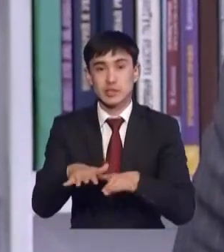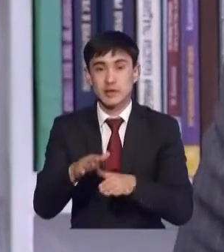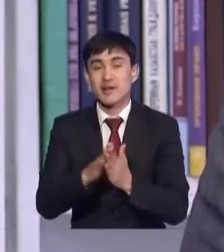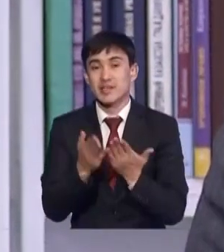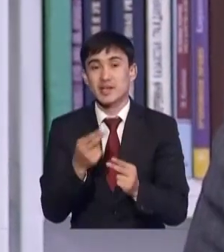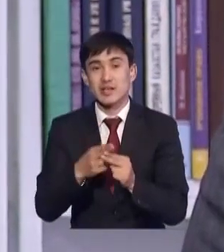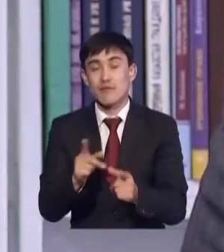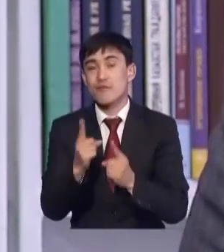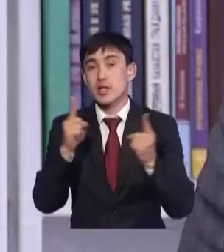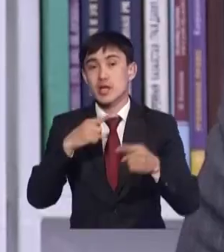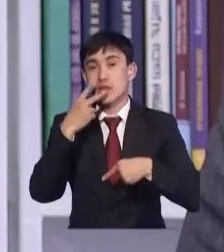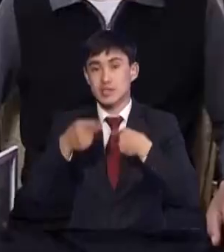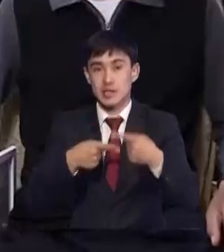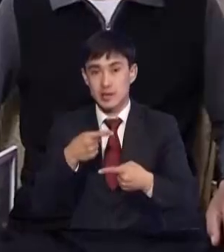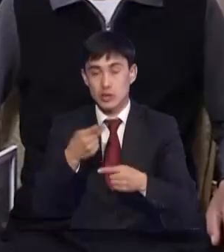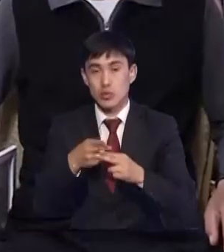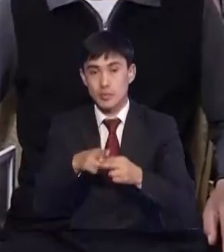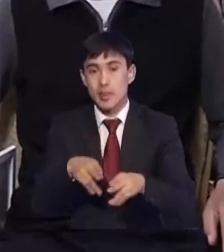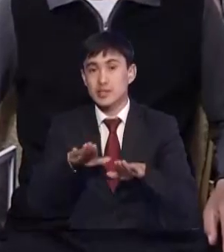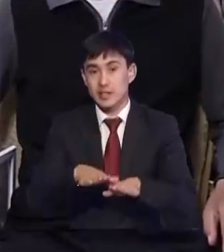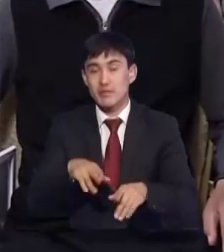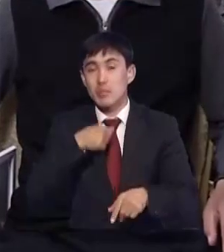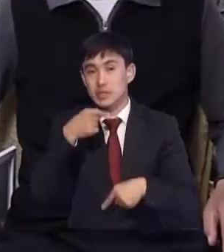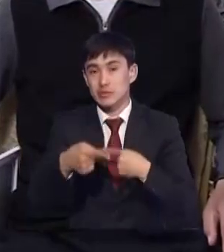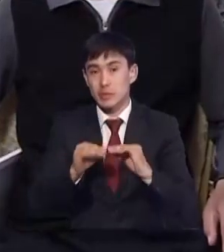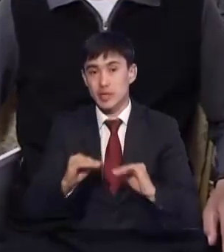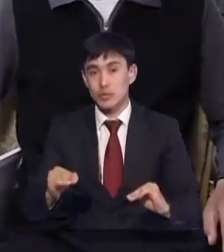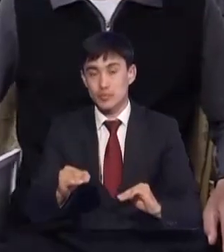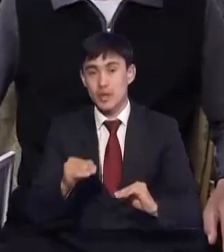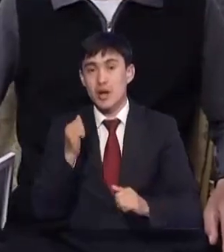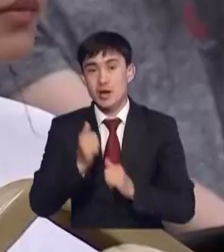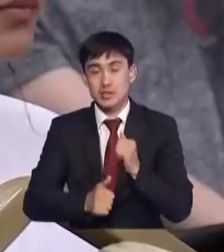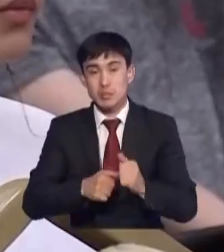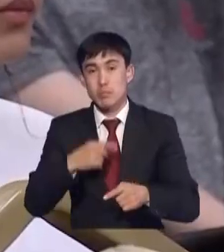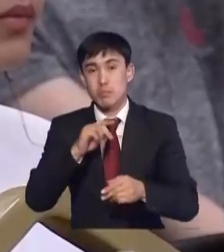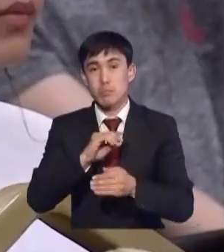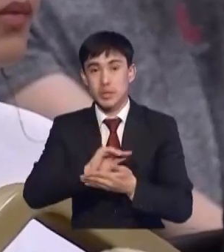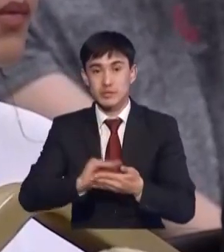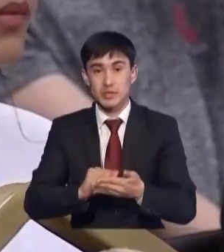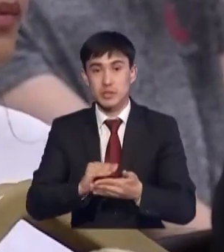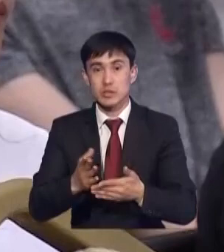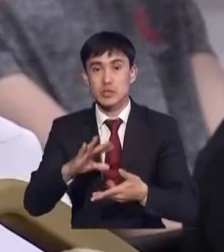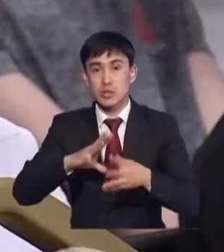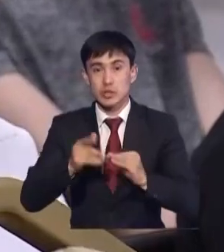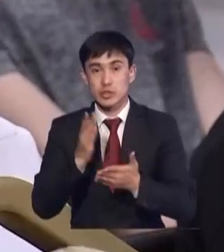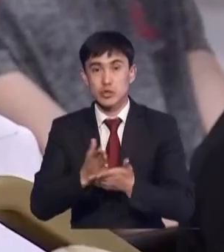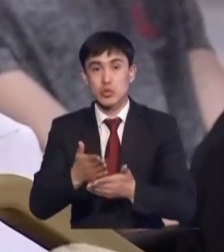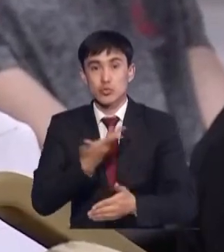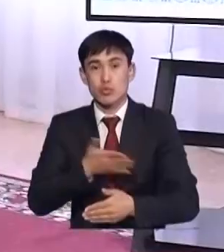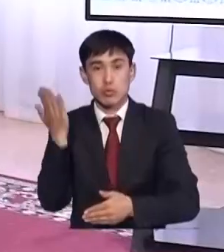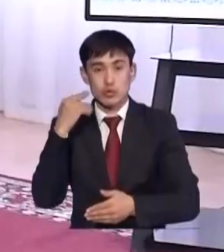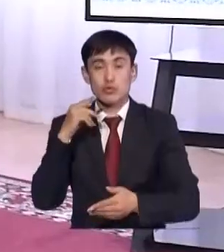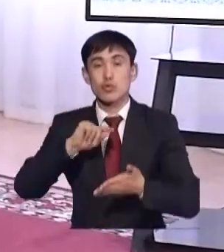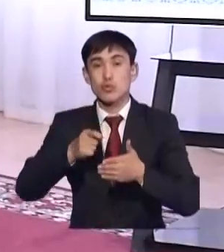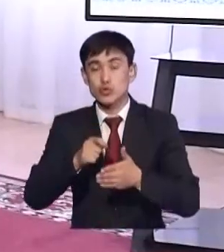ни величайшим наследием которое следует оставить подрастающему поколению в каждом произведении заключён дух прошлого и ключ к будущему говорят